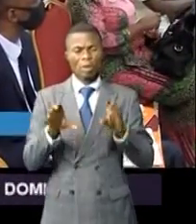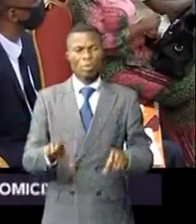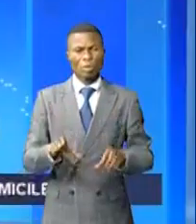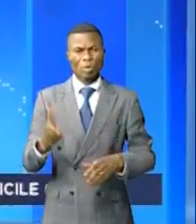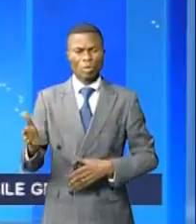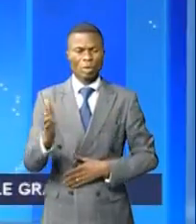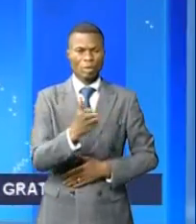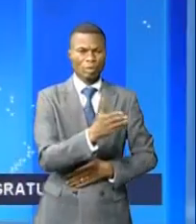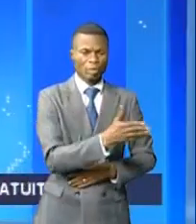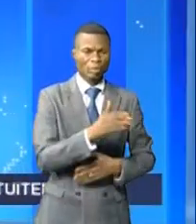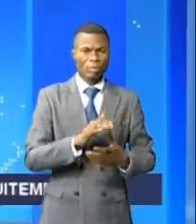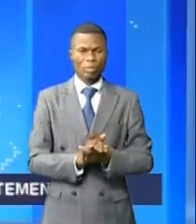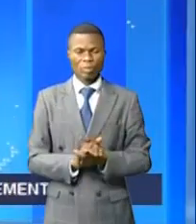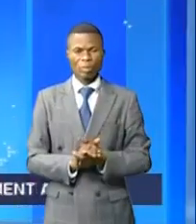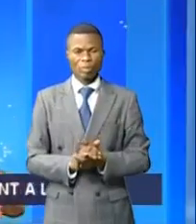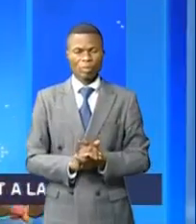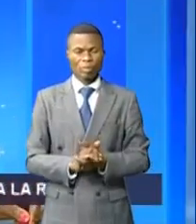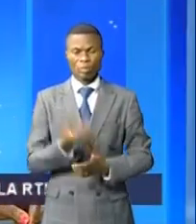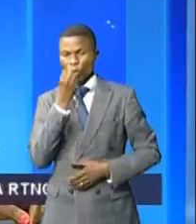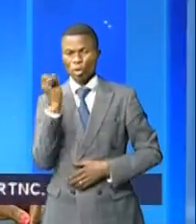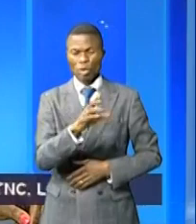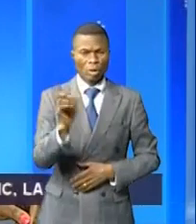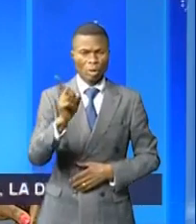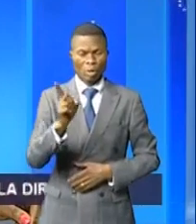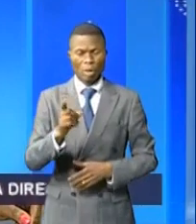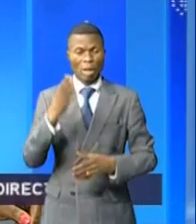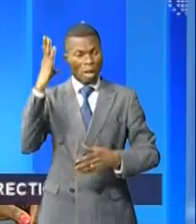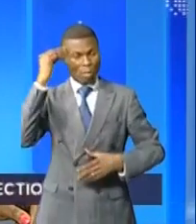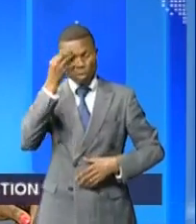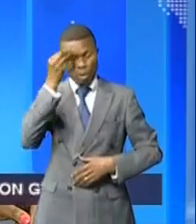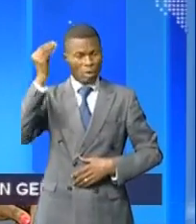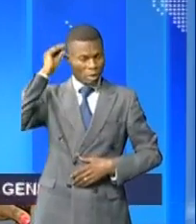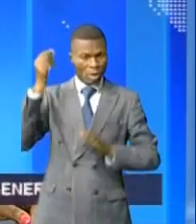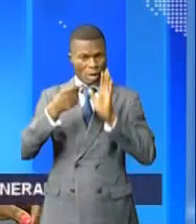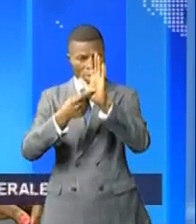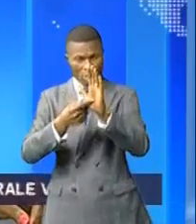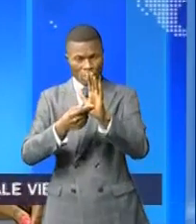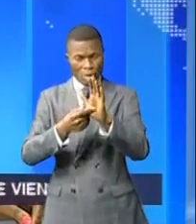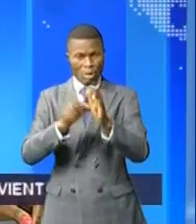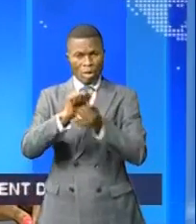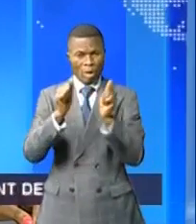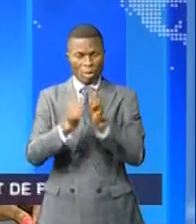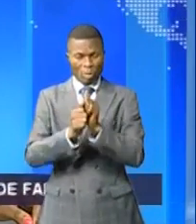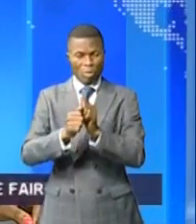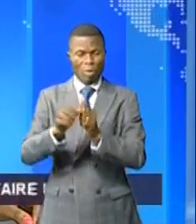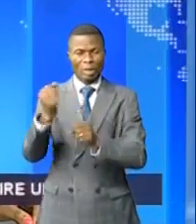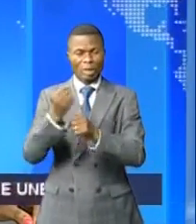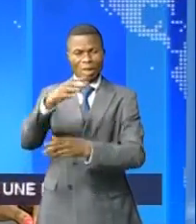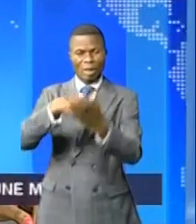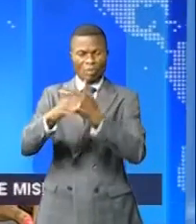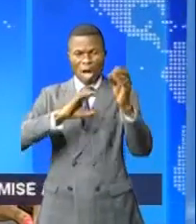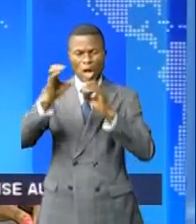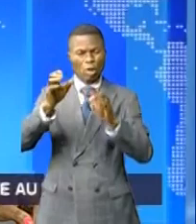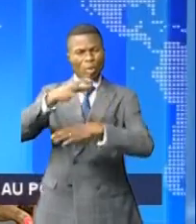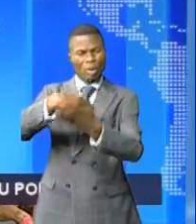Congo. Ce n'est pas de la sorcellerie, l'autisme se manifeste par une altération des interactions